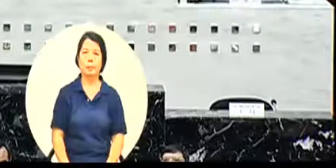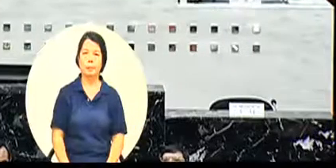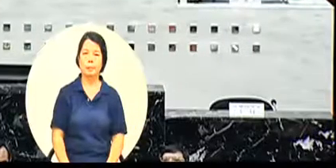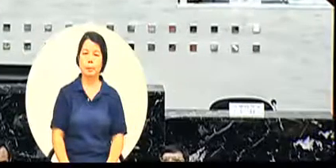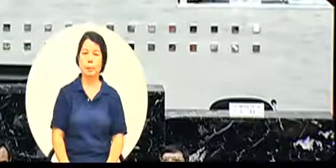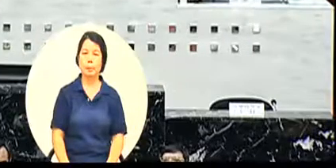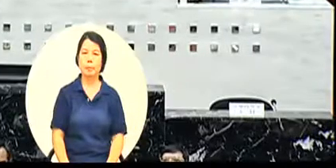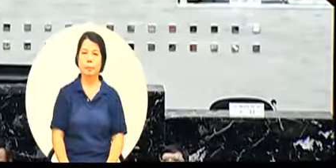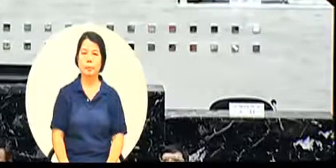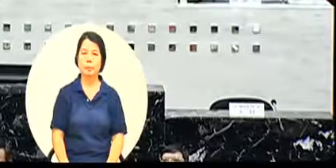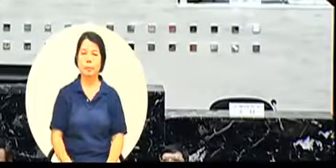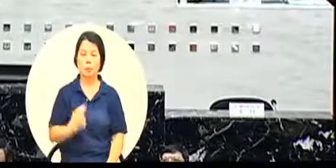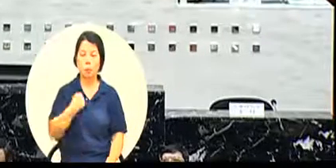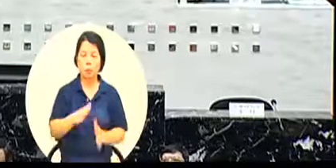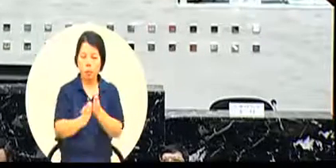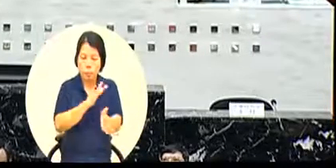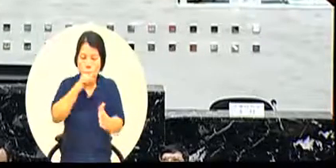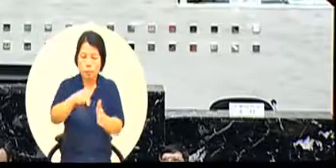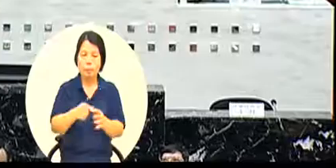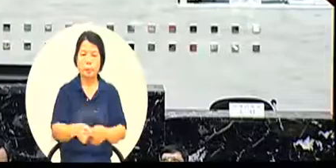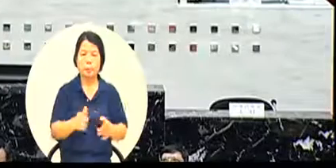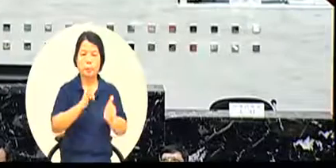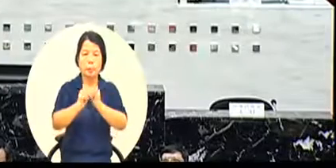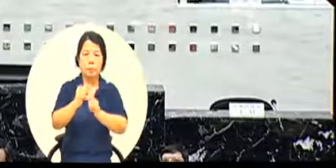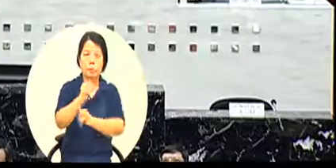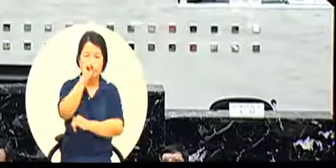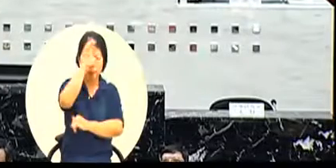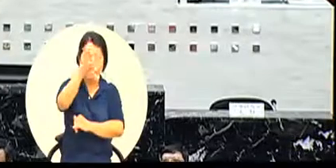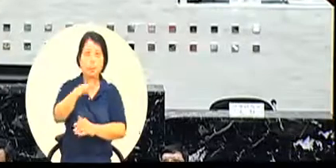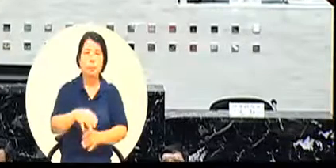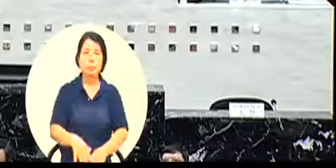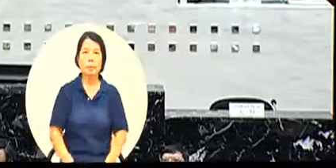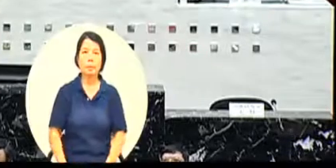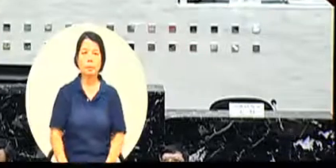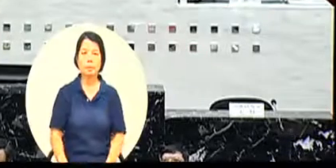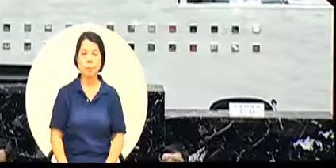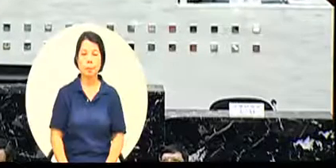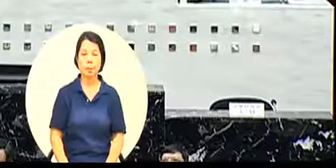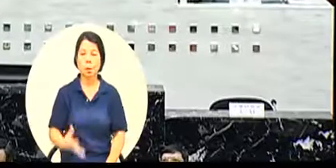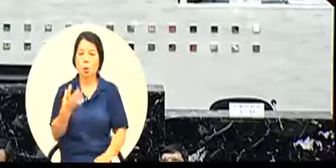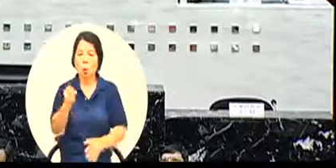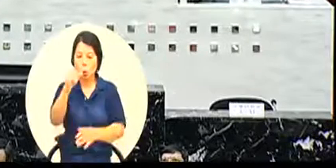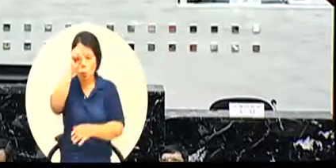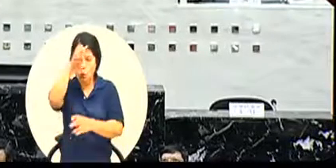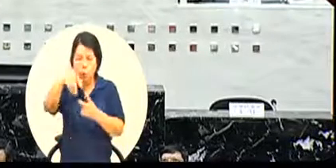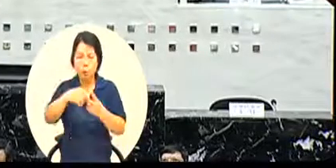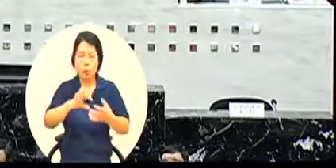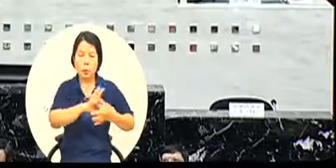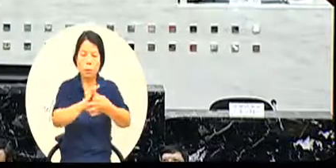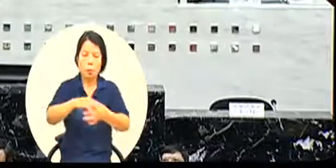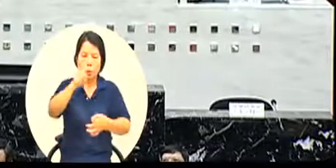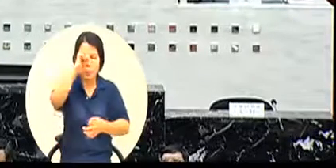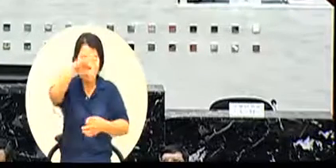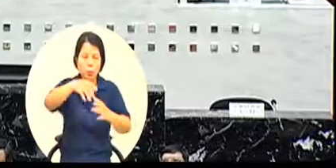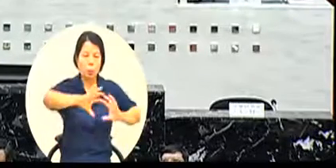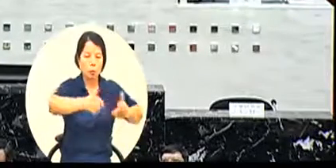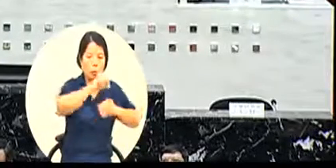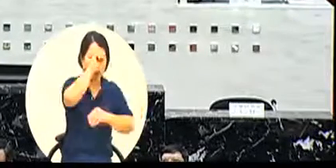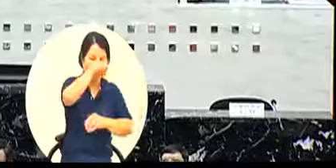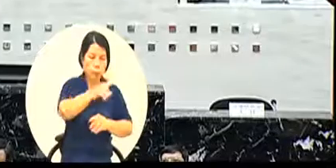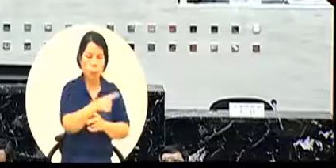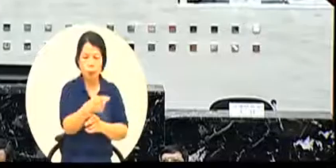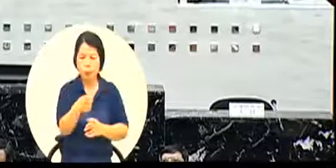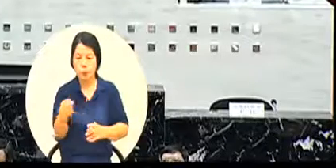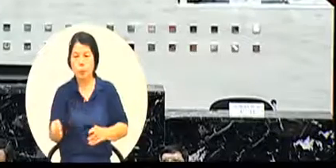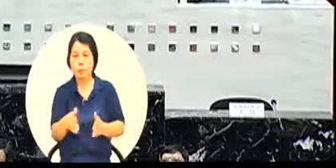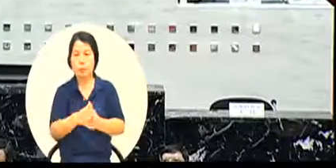5分钟。那我排的顺序是民进党团、无党团联盟跟国民党团，大概这样的顺序，